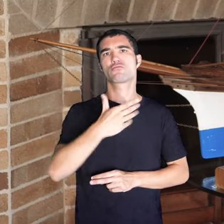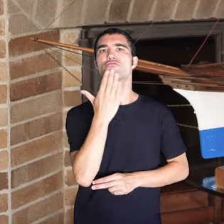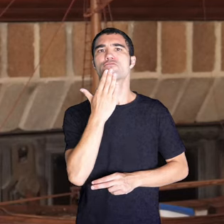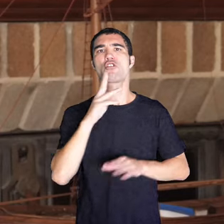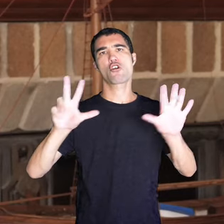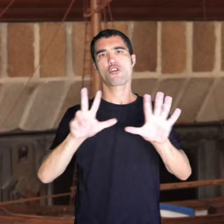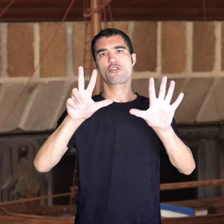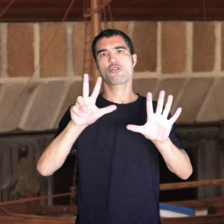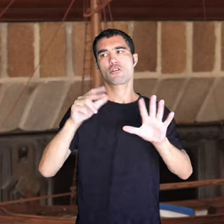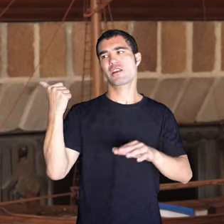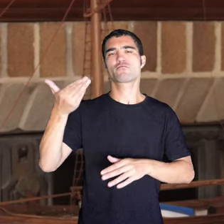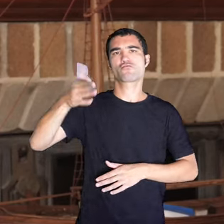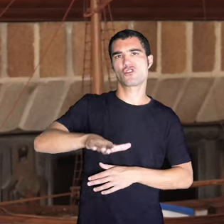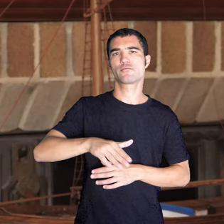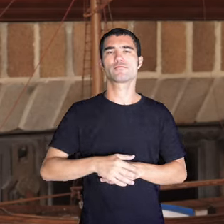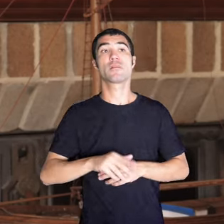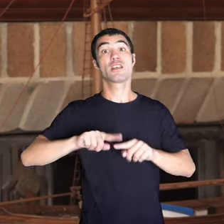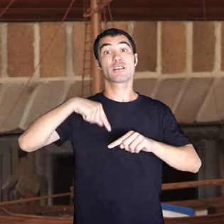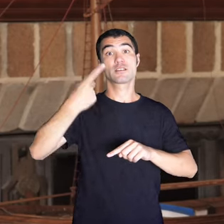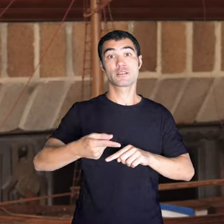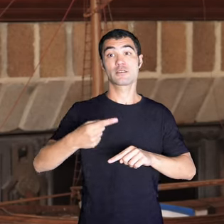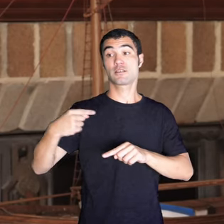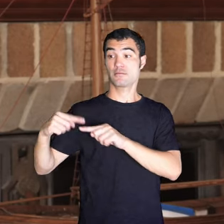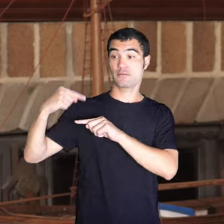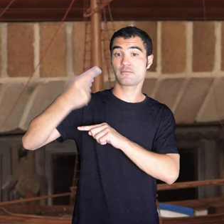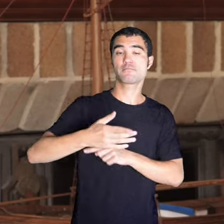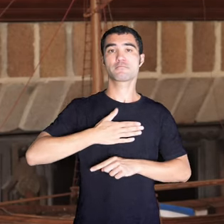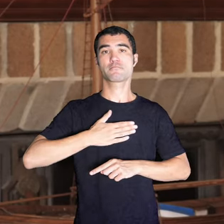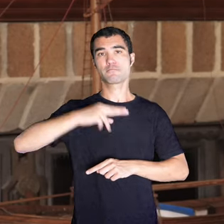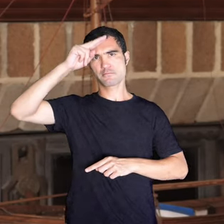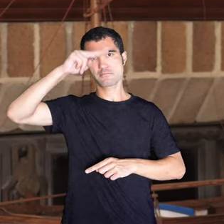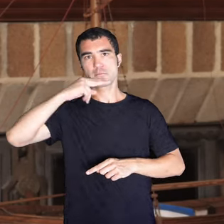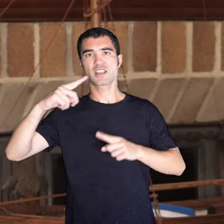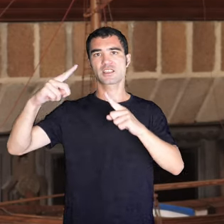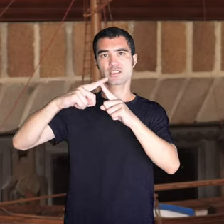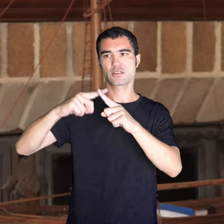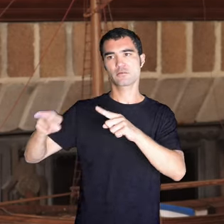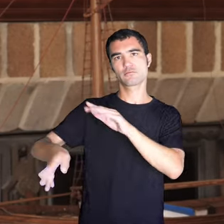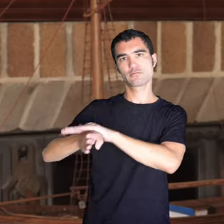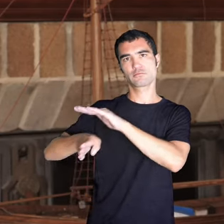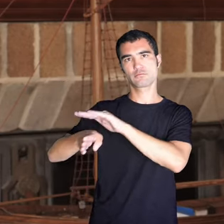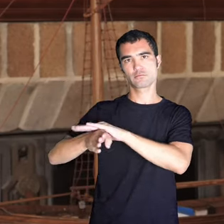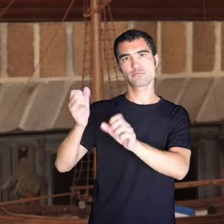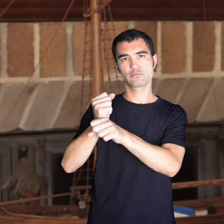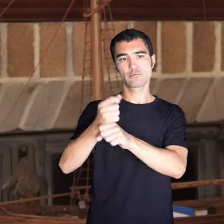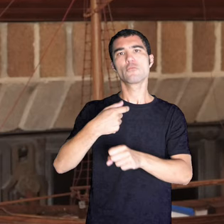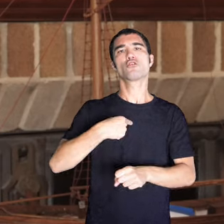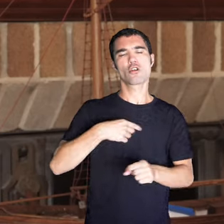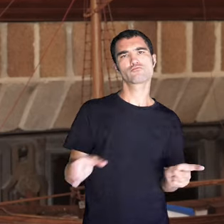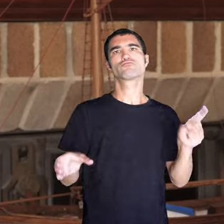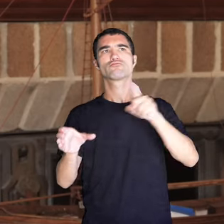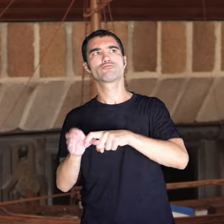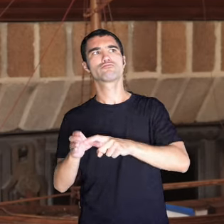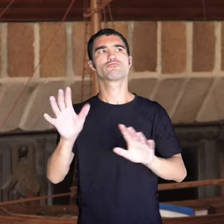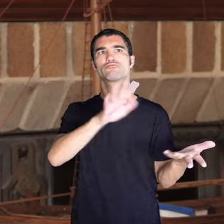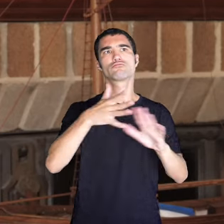va morir. Després d'ell va seguir mon pare i el meu conco fent aquesta feina, fins que jo m'hi vaig agregar, ja de munt